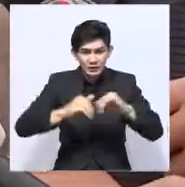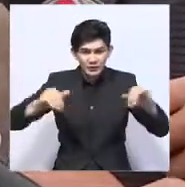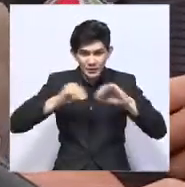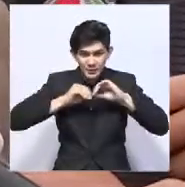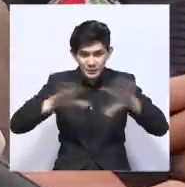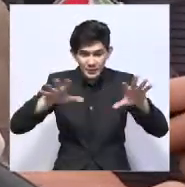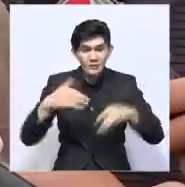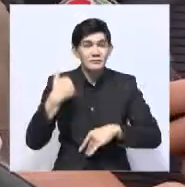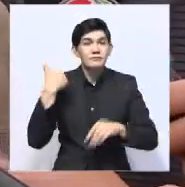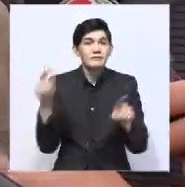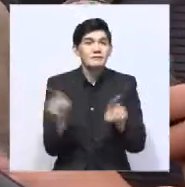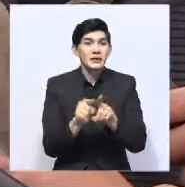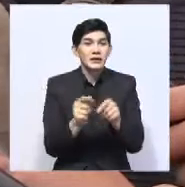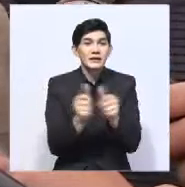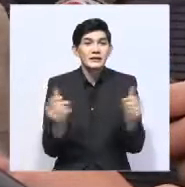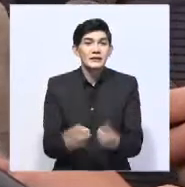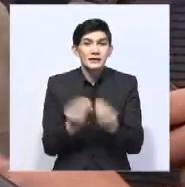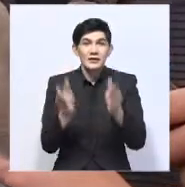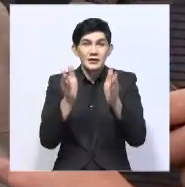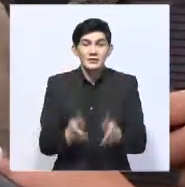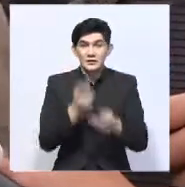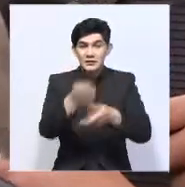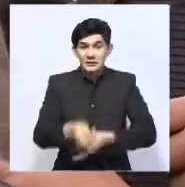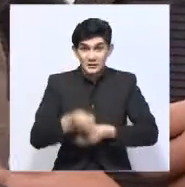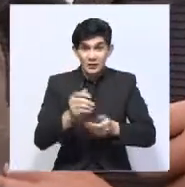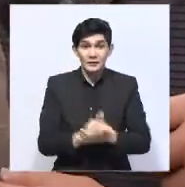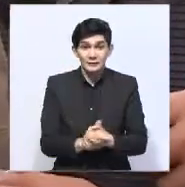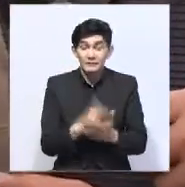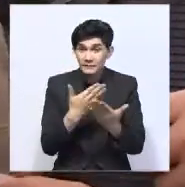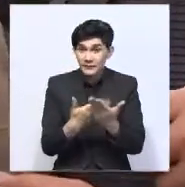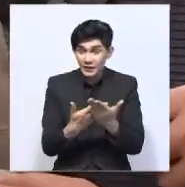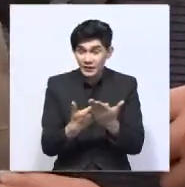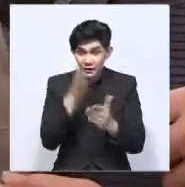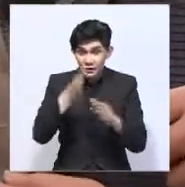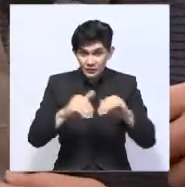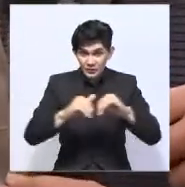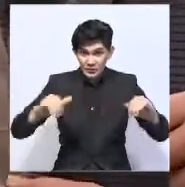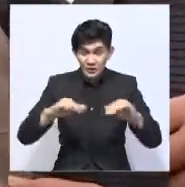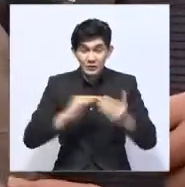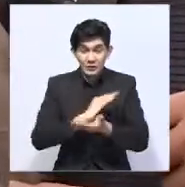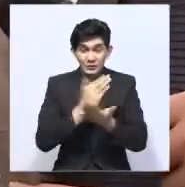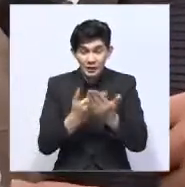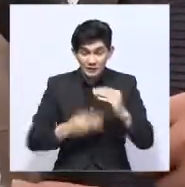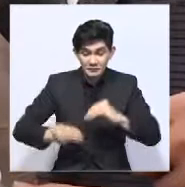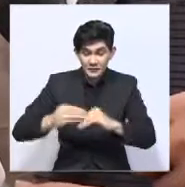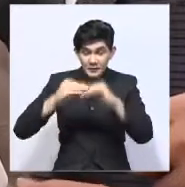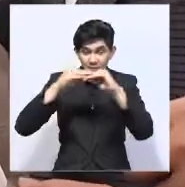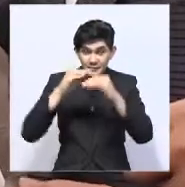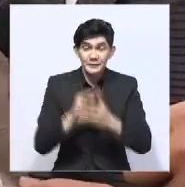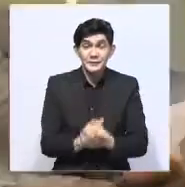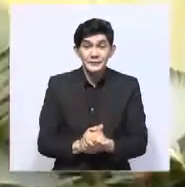ายไปทั่วประเทศและส่งผลดีนะครับต่อพี่น้องเกษตรกรคือราคาของทุเรียนนั้นปรับตัวสูงขึ้น